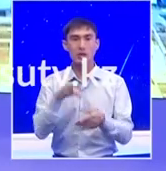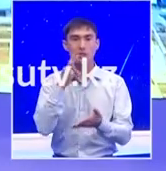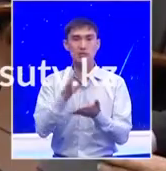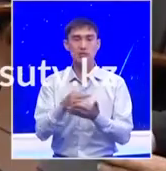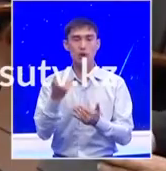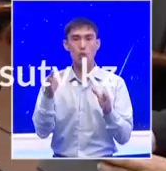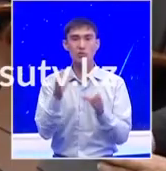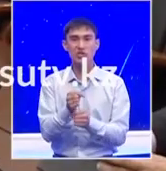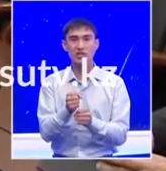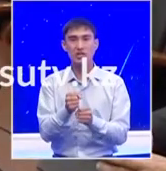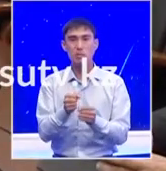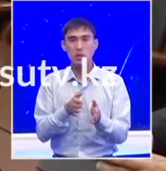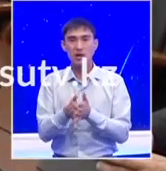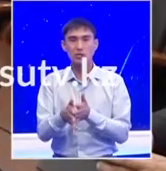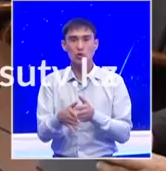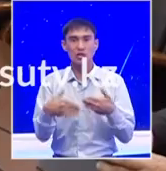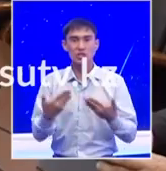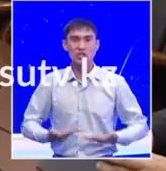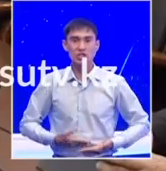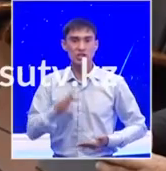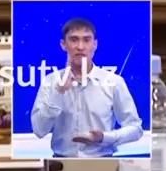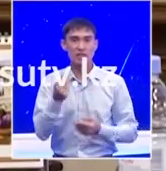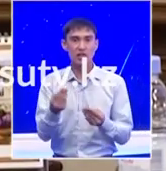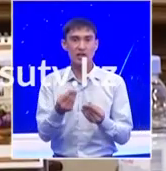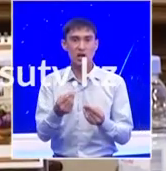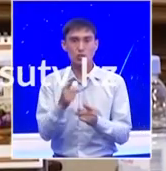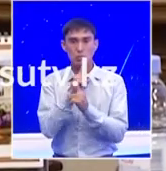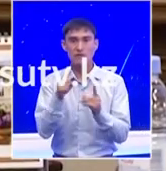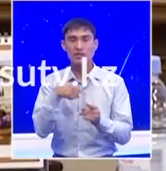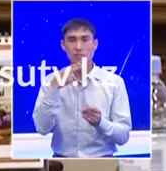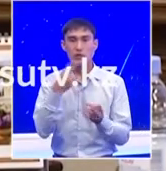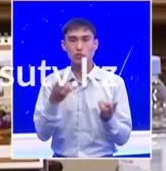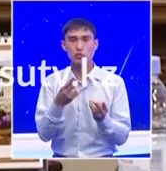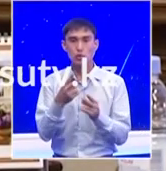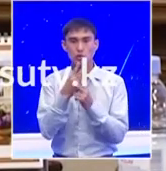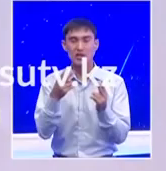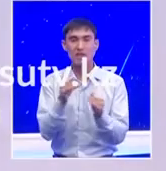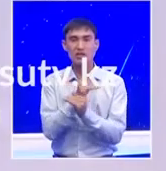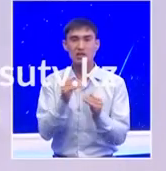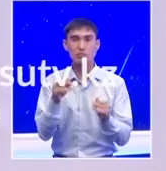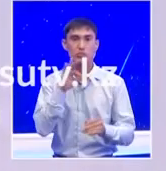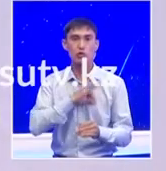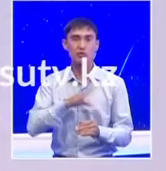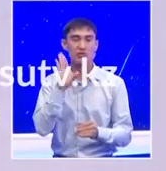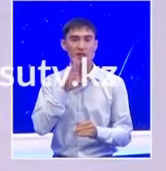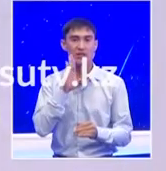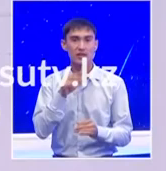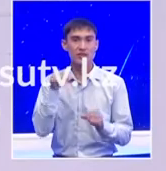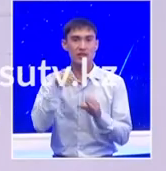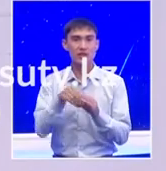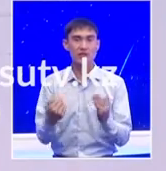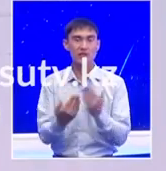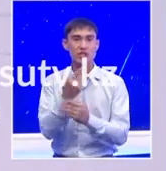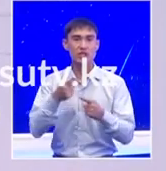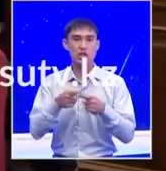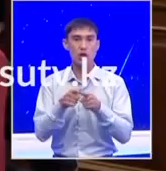для уменьшения перерасхода жизненной влаги особое внимание необходимо уделить эффективному использованию воды, а также внедрению